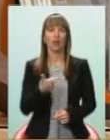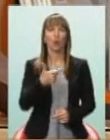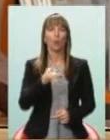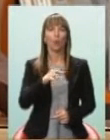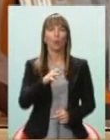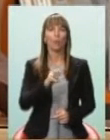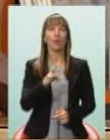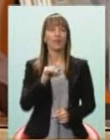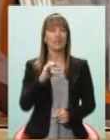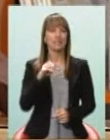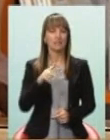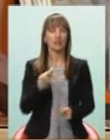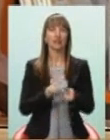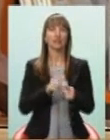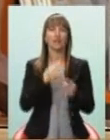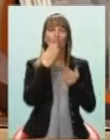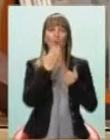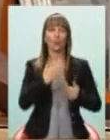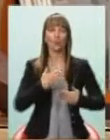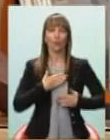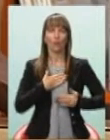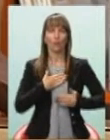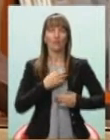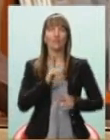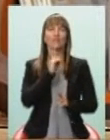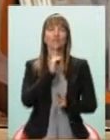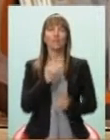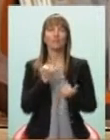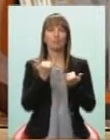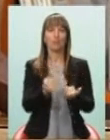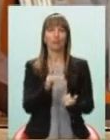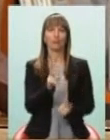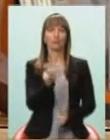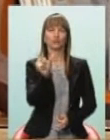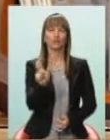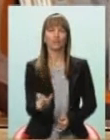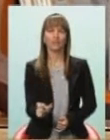Гуманність – це любов, внимання к человеку,